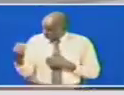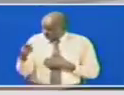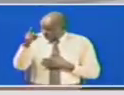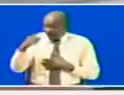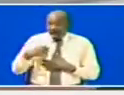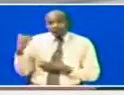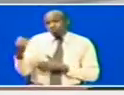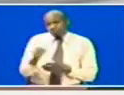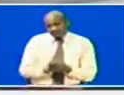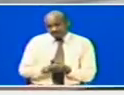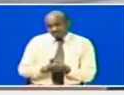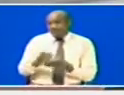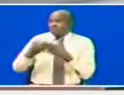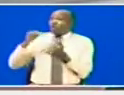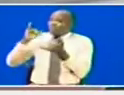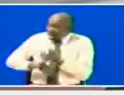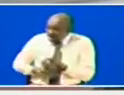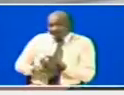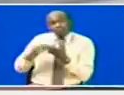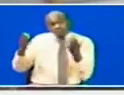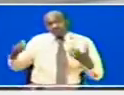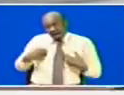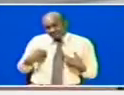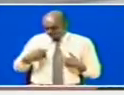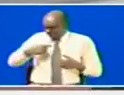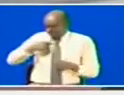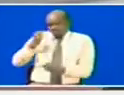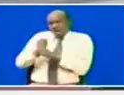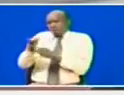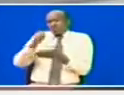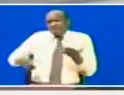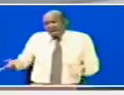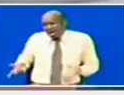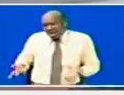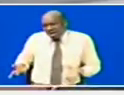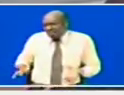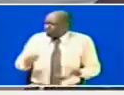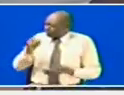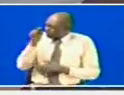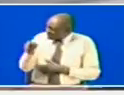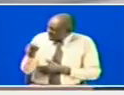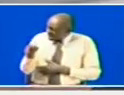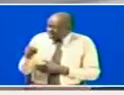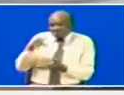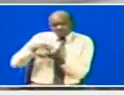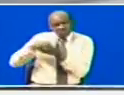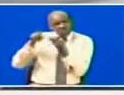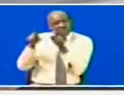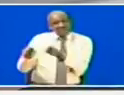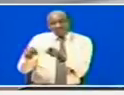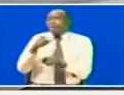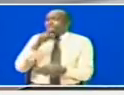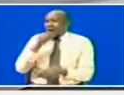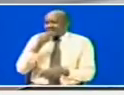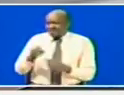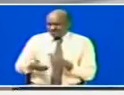ana watoto tayari kabla kuolewa. Sasa mimi kazi yangu ni ipi? Utakuja kumpatia nini? Sasa inakuwa kidogo, inapokuwa hali kama ile, wewe mwanaume